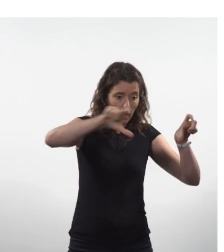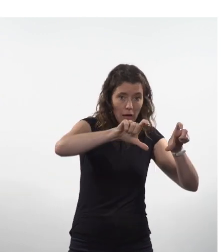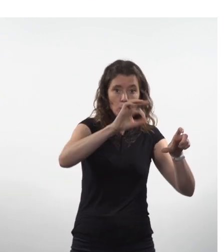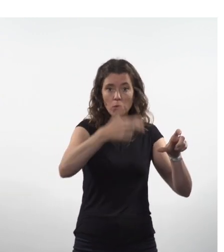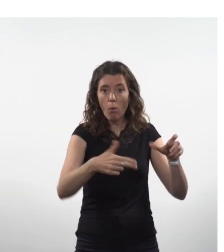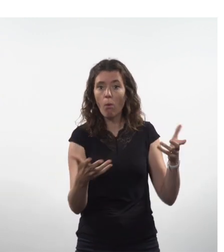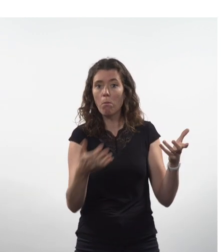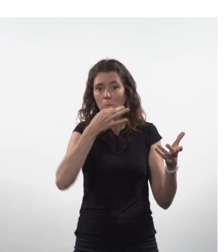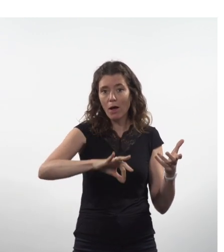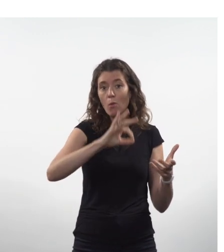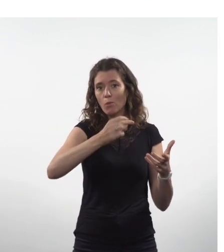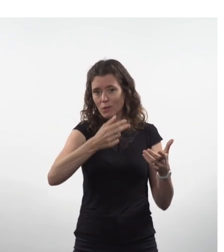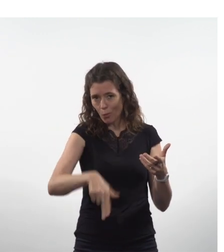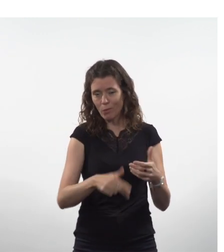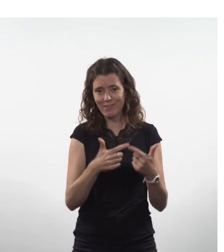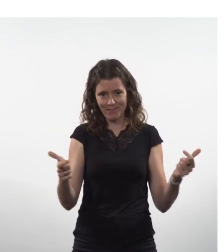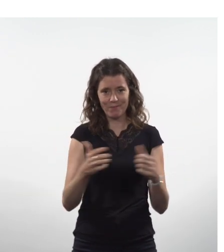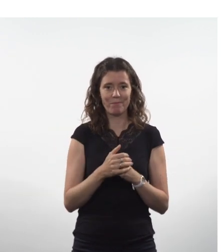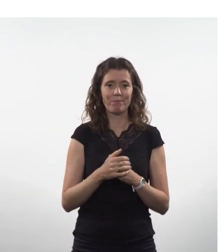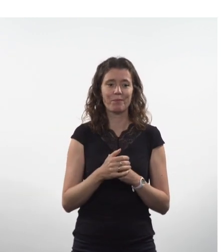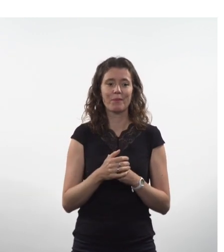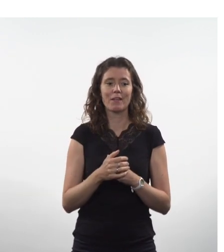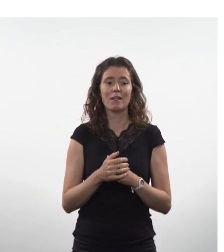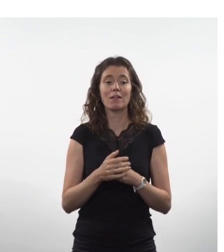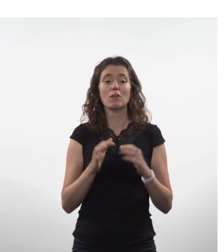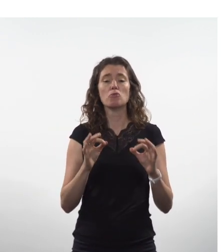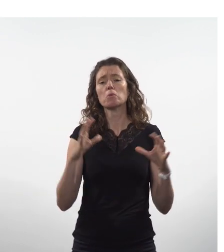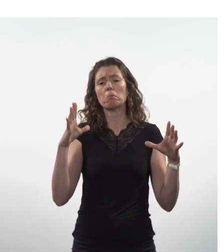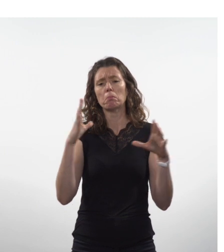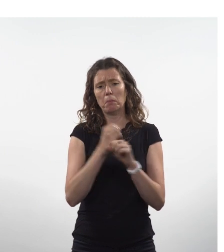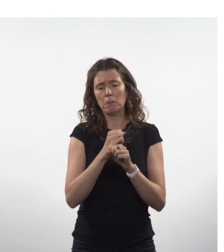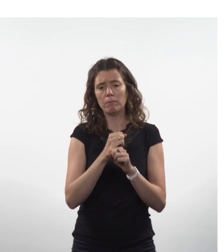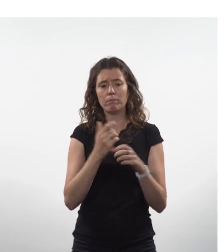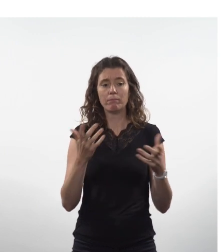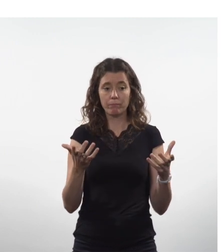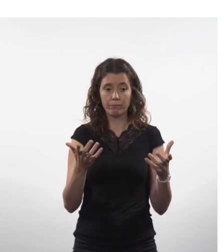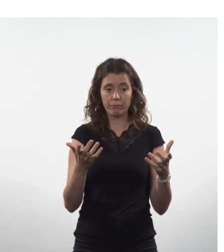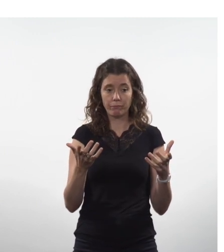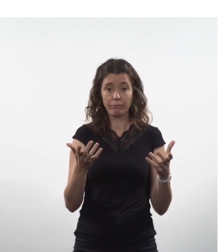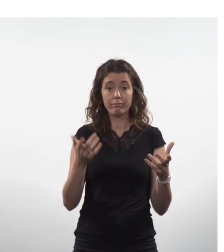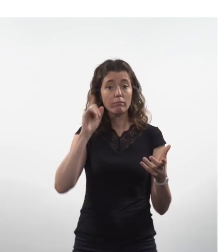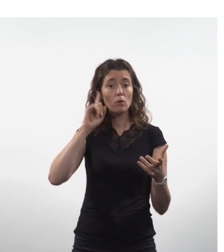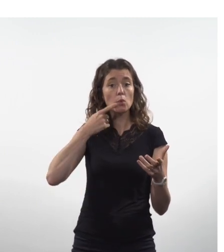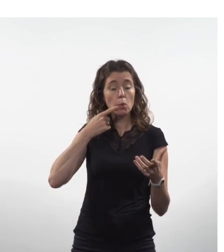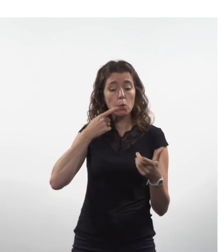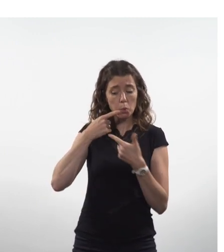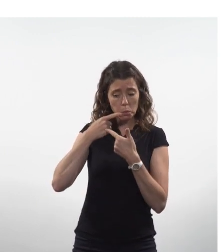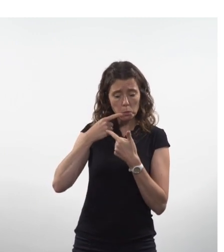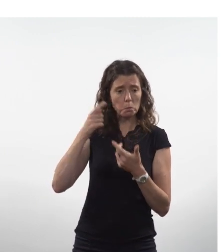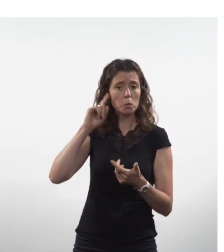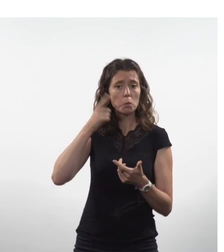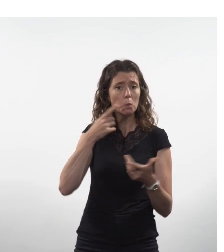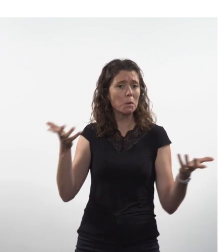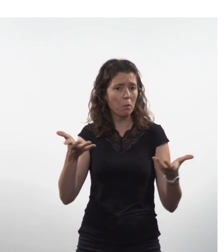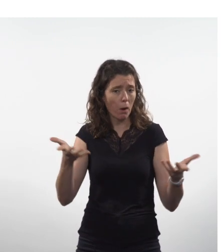ou pas. Voilà. Et donc, rapidement, en quoi cela consiste la surdité? La